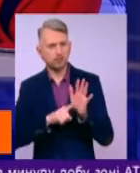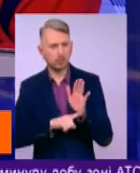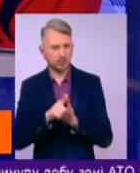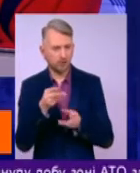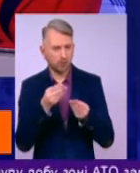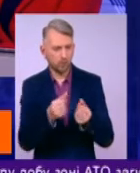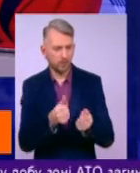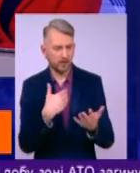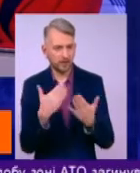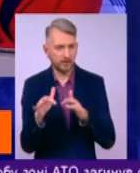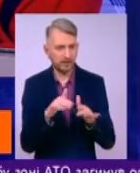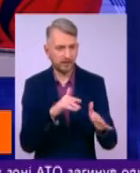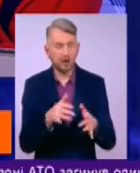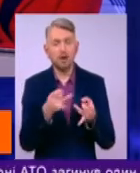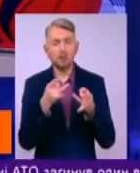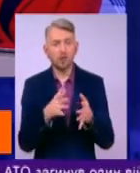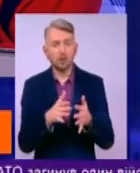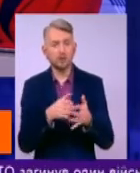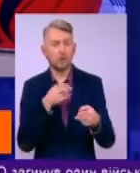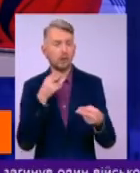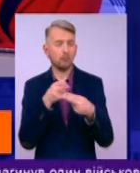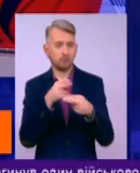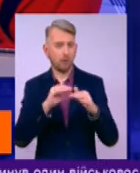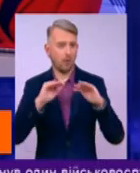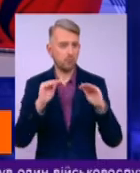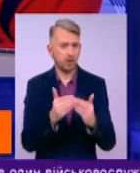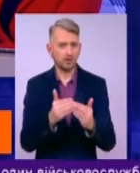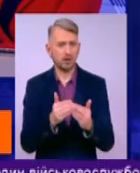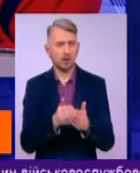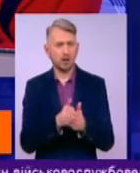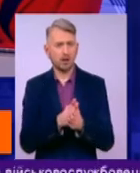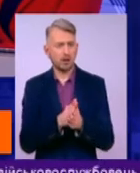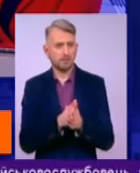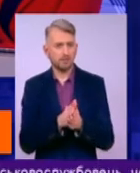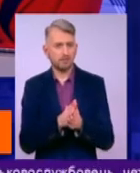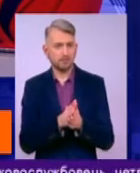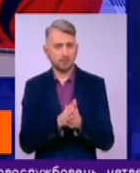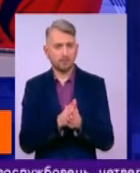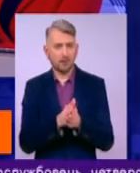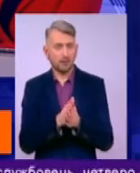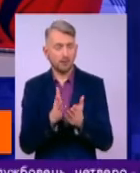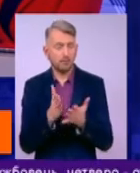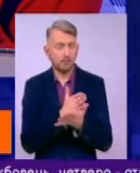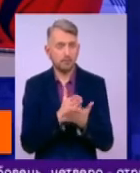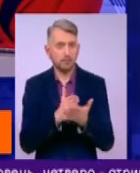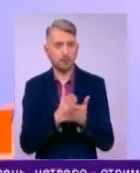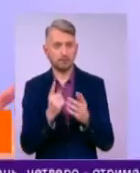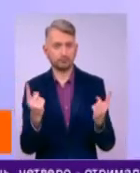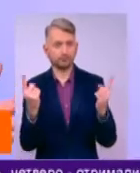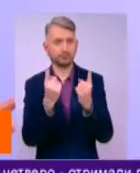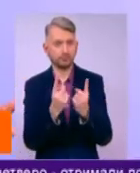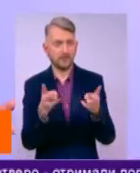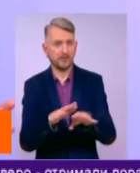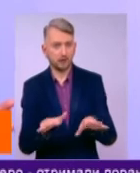дії. Просто обмежили, навіть зовсім виключили ситуацію, що дівчинка залишається сам на сам. І все. Не